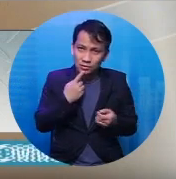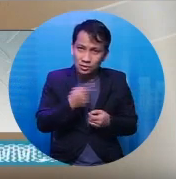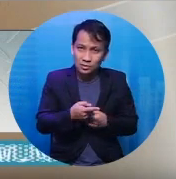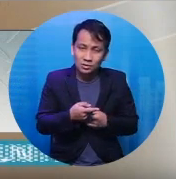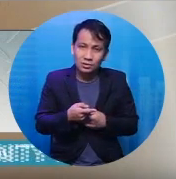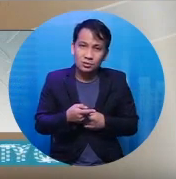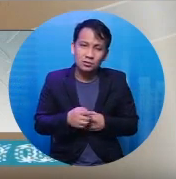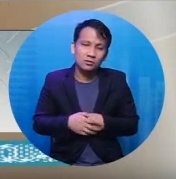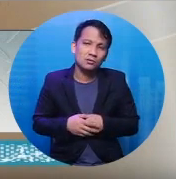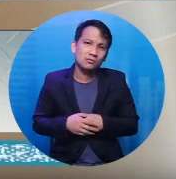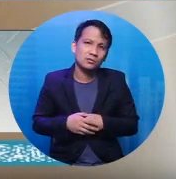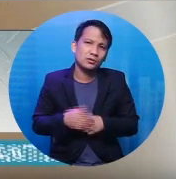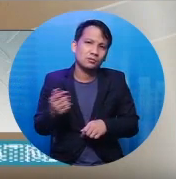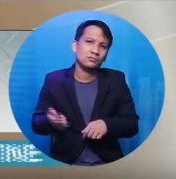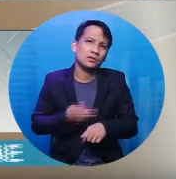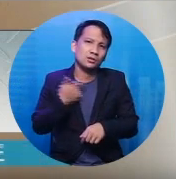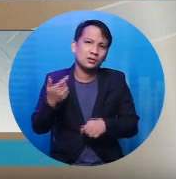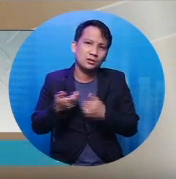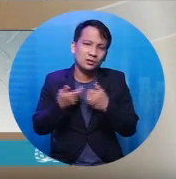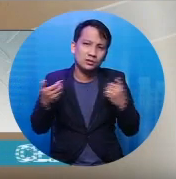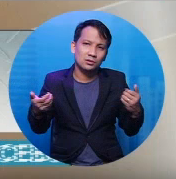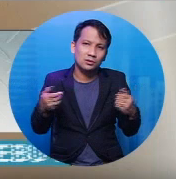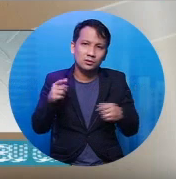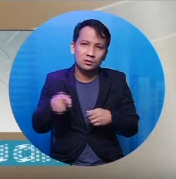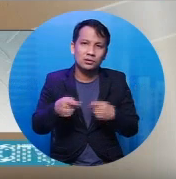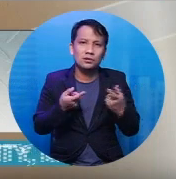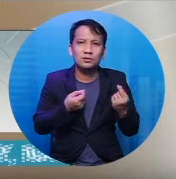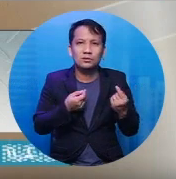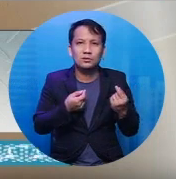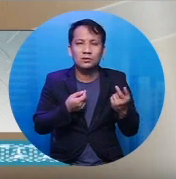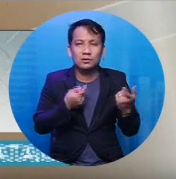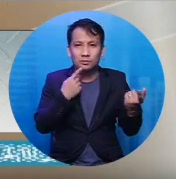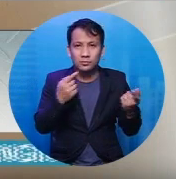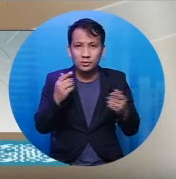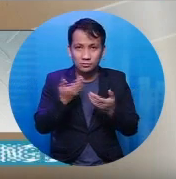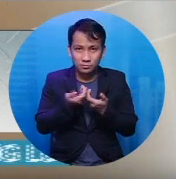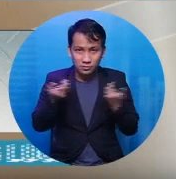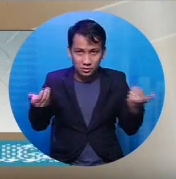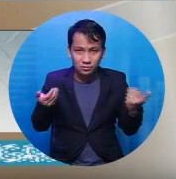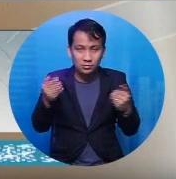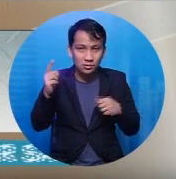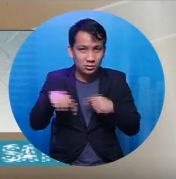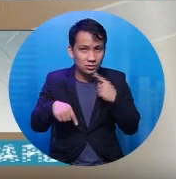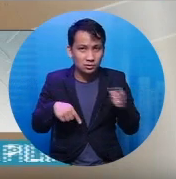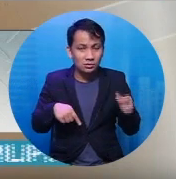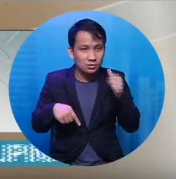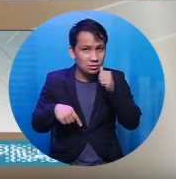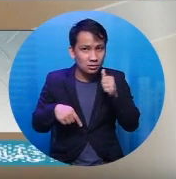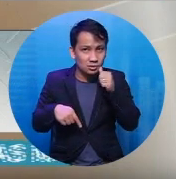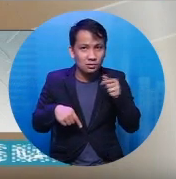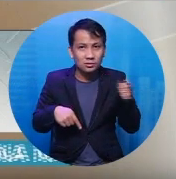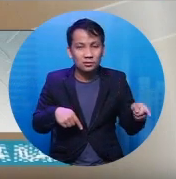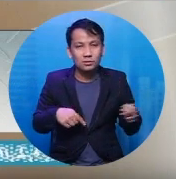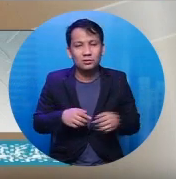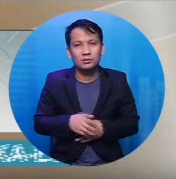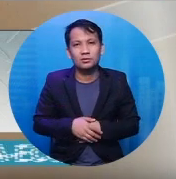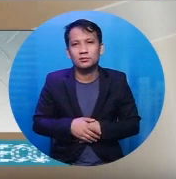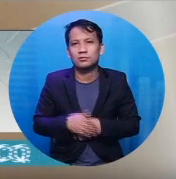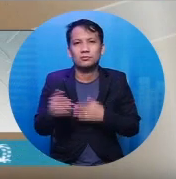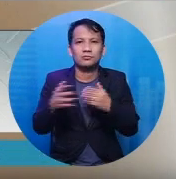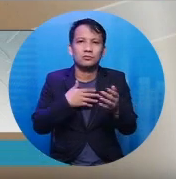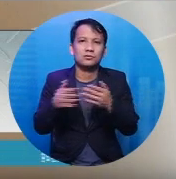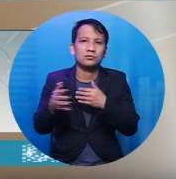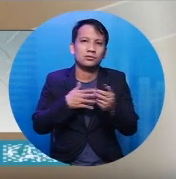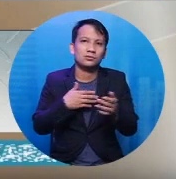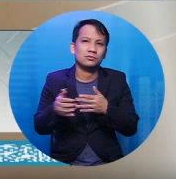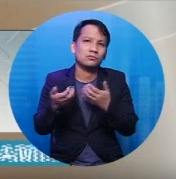akin. O ano? Dahil na yan ang ginagawa mo, nakipagkulog ka sa akin, ganun dahil sa babaeng bulsik niya. Hiwalay na nga tayo, kahit anong gawin ko,